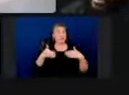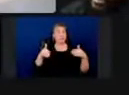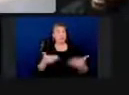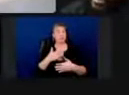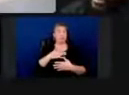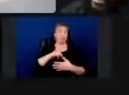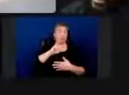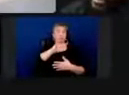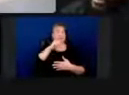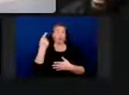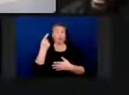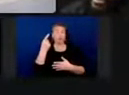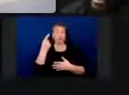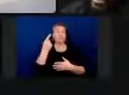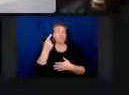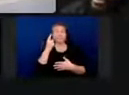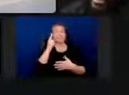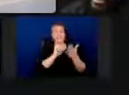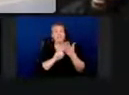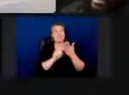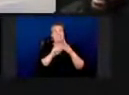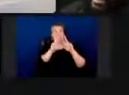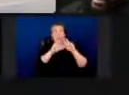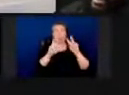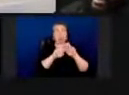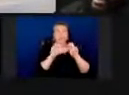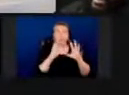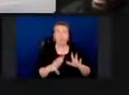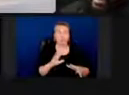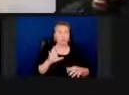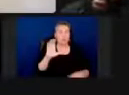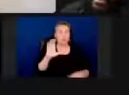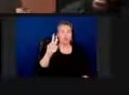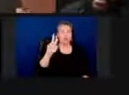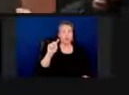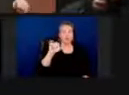kumtambulisha mmoja wa walimu wa Expro.